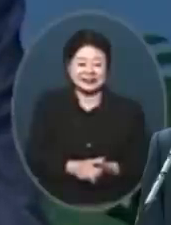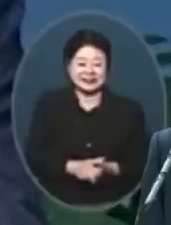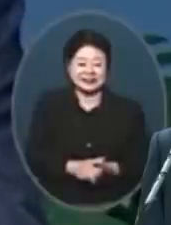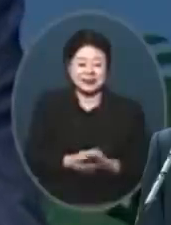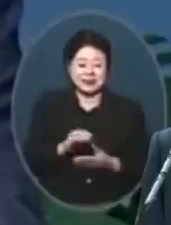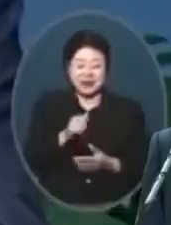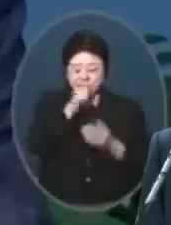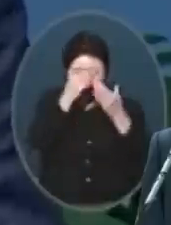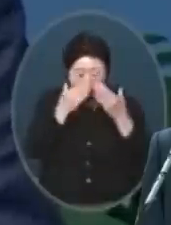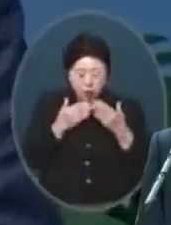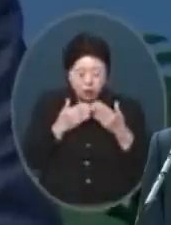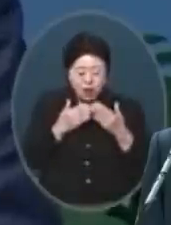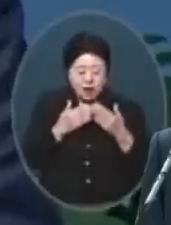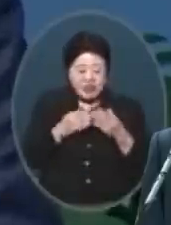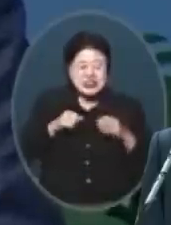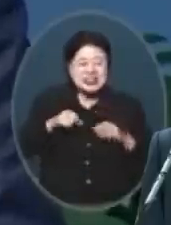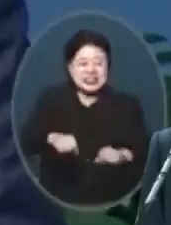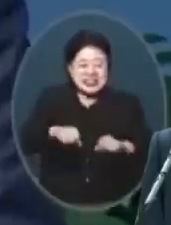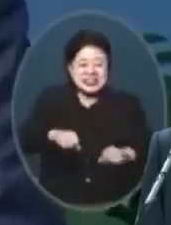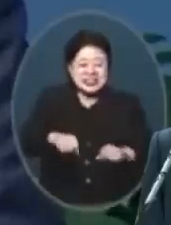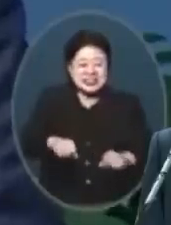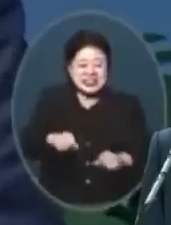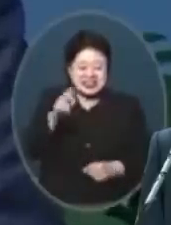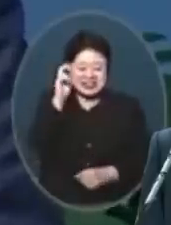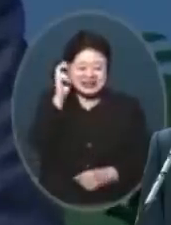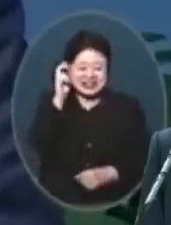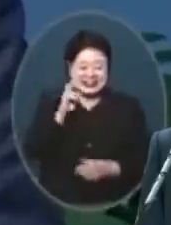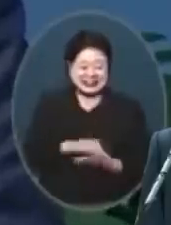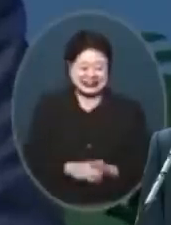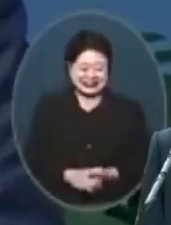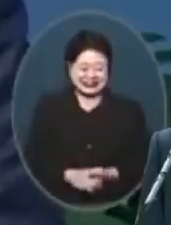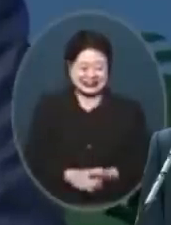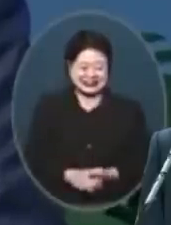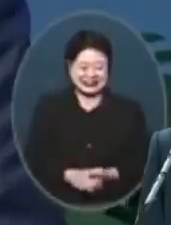빌립보 씨를 잡고 흔들어 버렸었습니다.